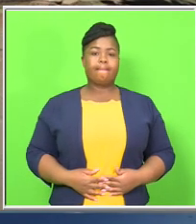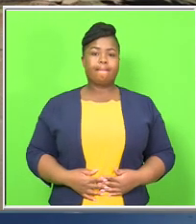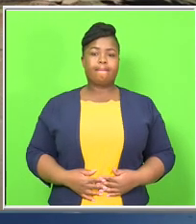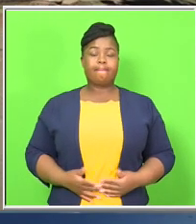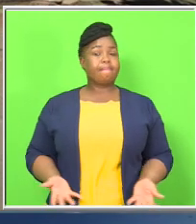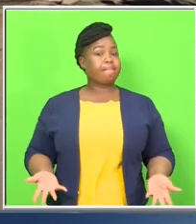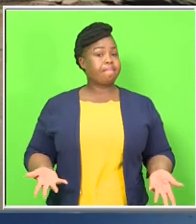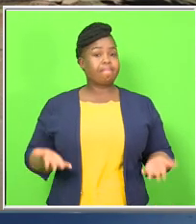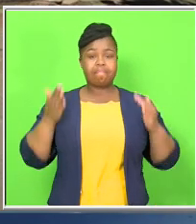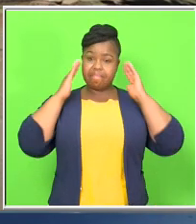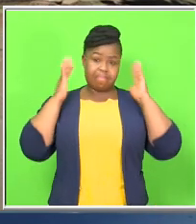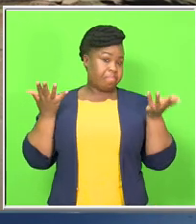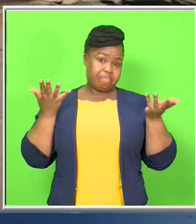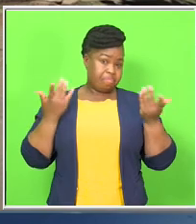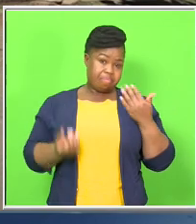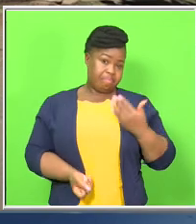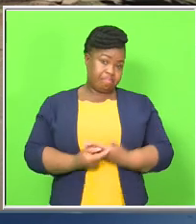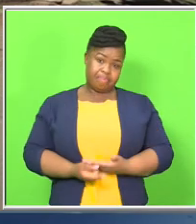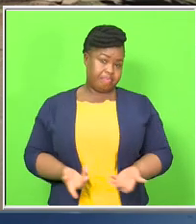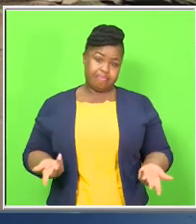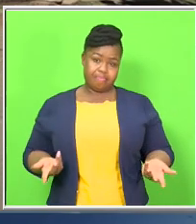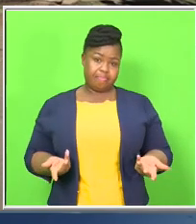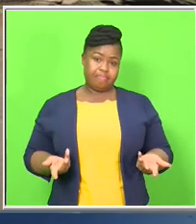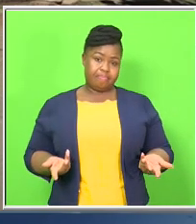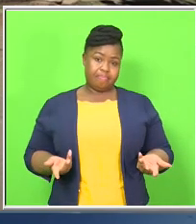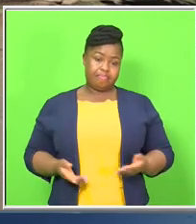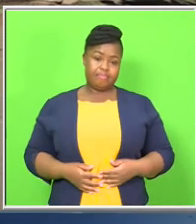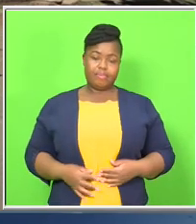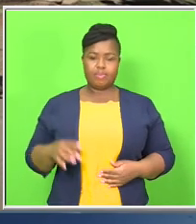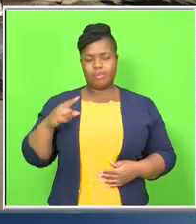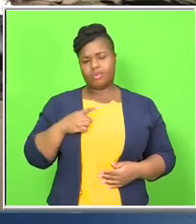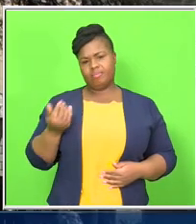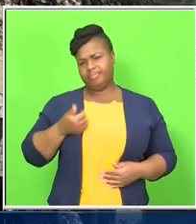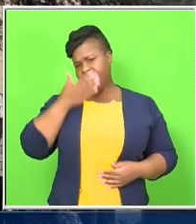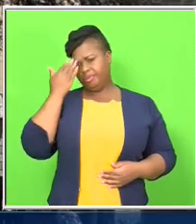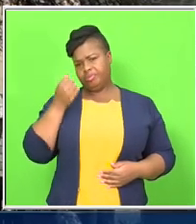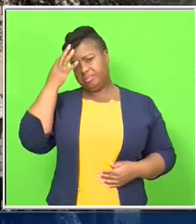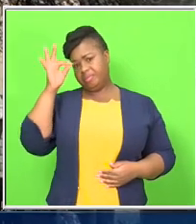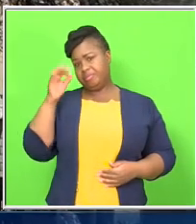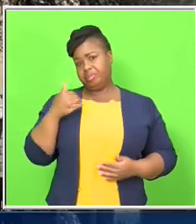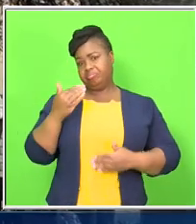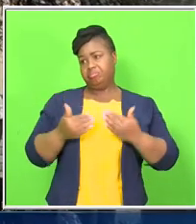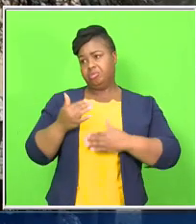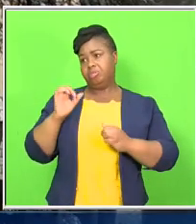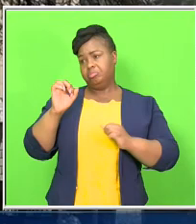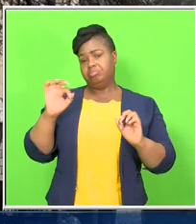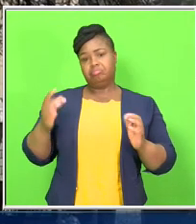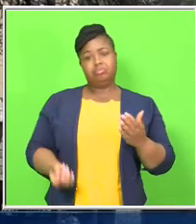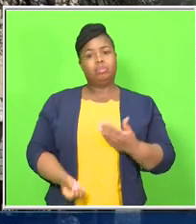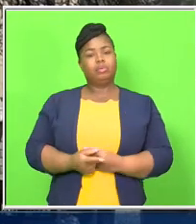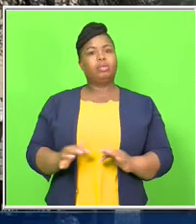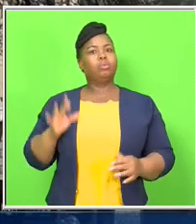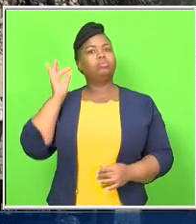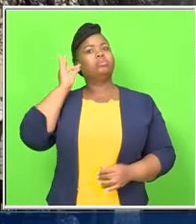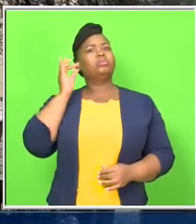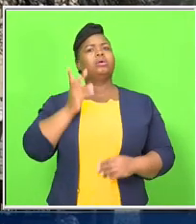Asasizi ige ukutige nzahalane Ngova pela Asizazi zi njula guhulminu Tukwe nzahala ganja Sezo